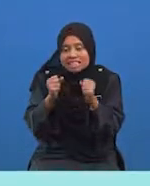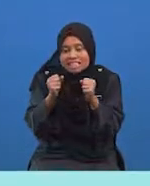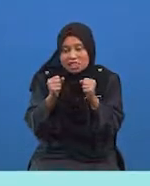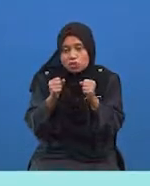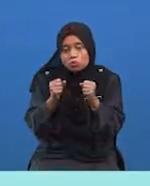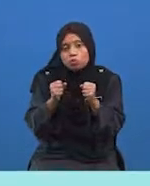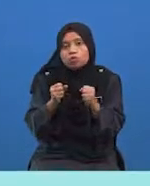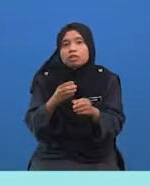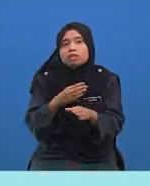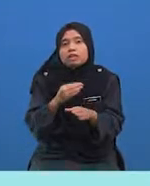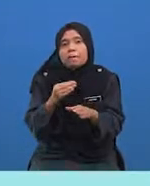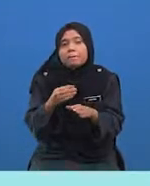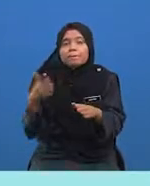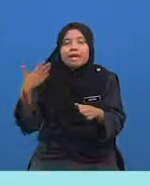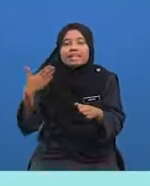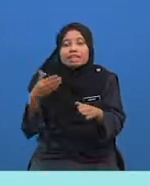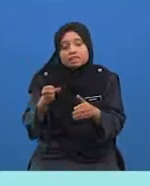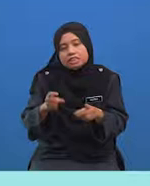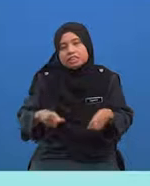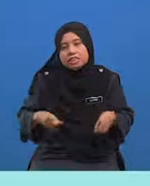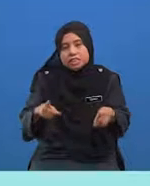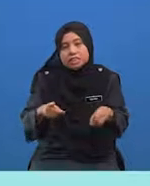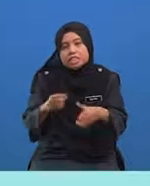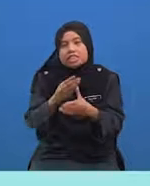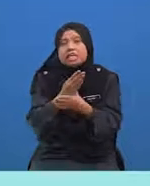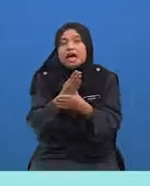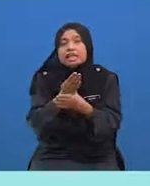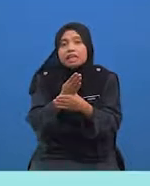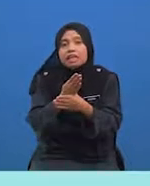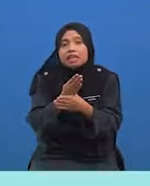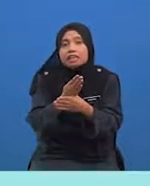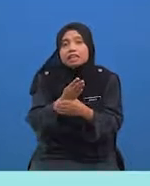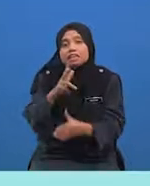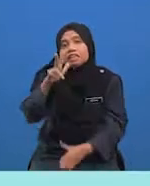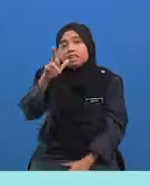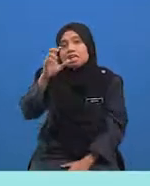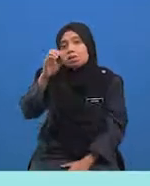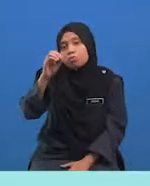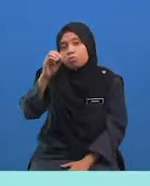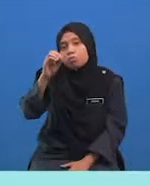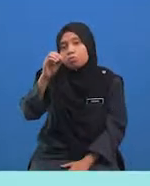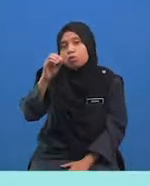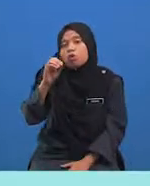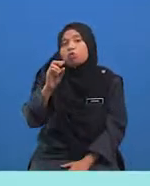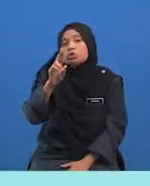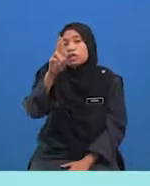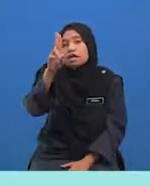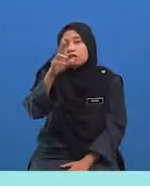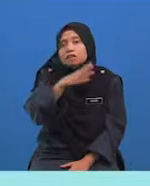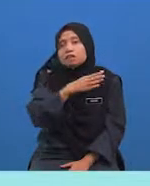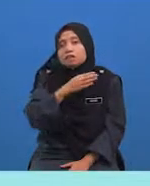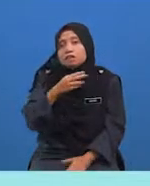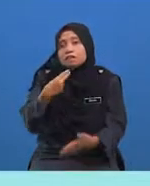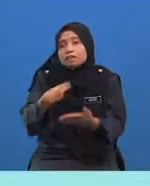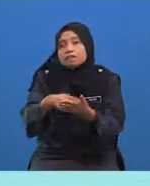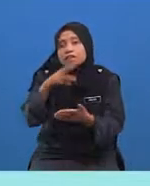sejuk sederhana dan panas sederhana, terletak di antara latitud 30 darjah utara